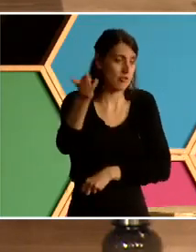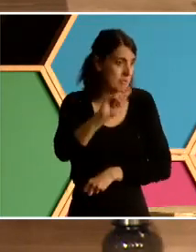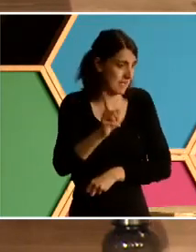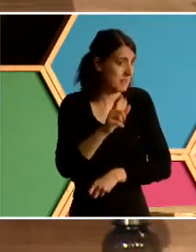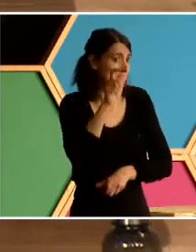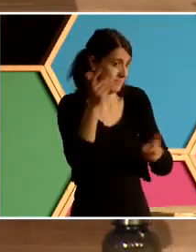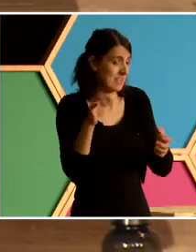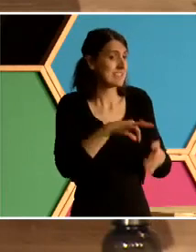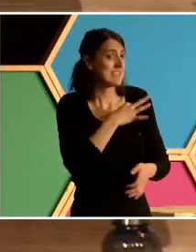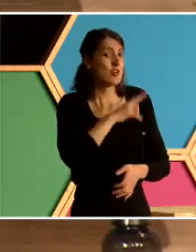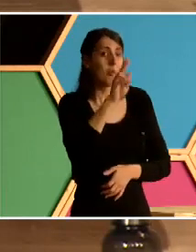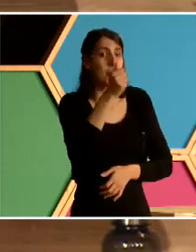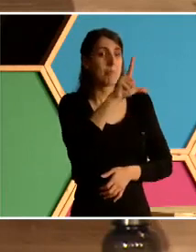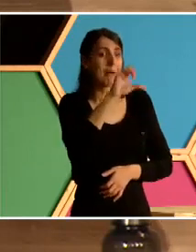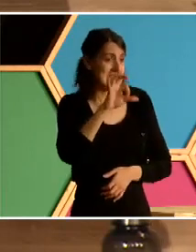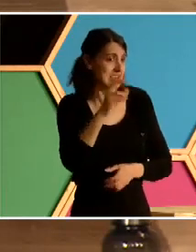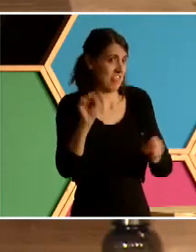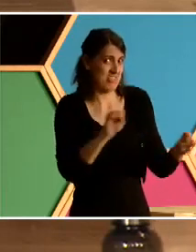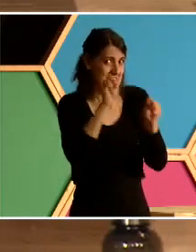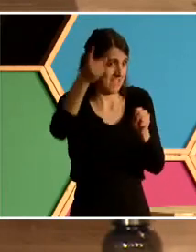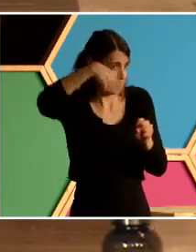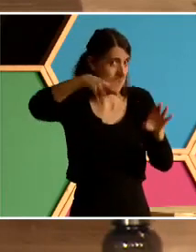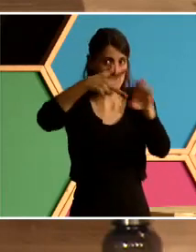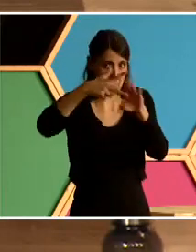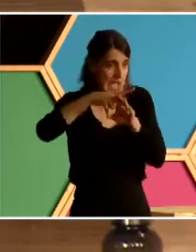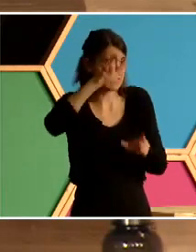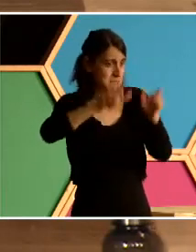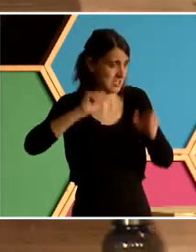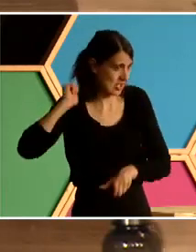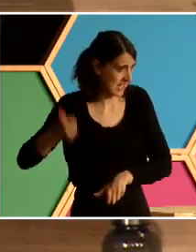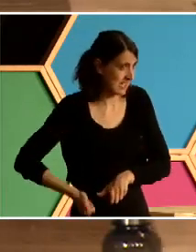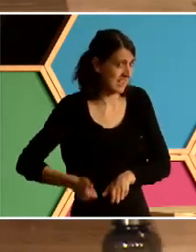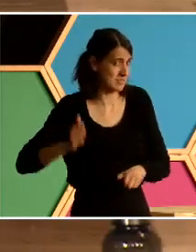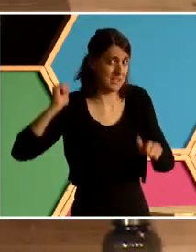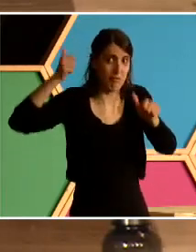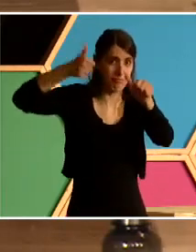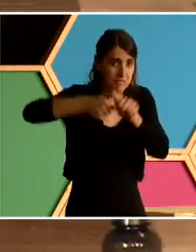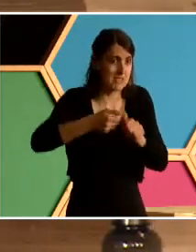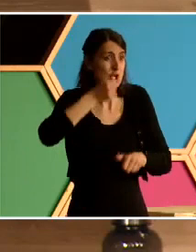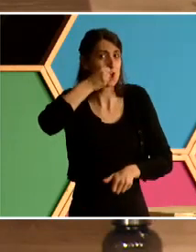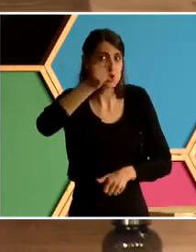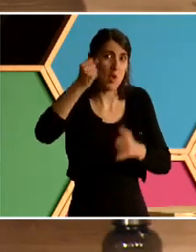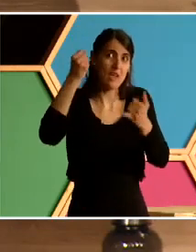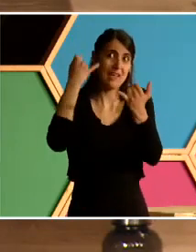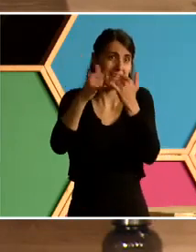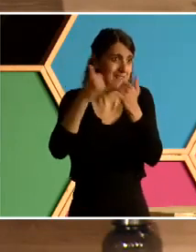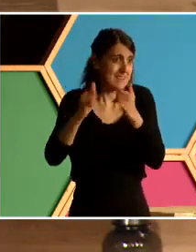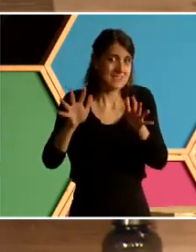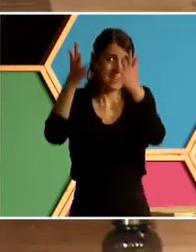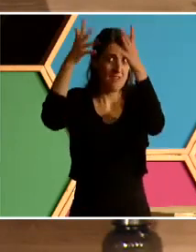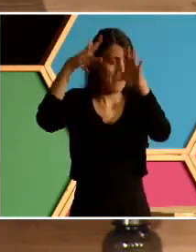senyor Valls, és tots els bancs que van rescatar, els del PSOE, perquè mentre nosaltres estàvem al